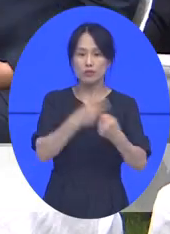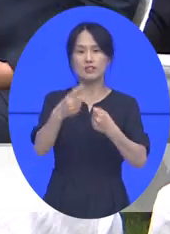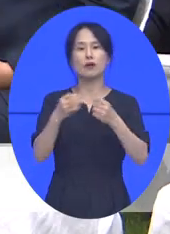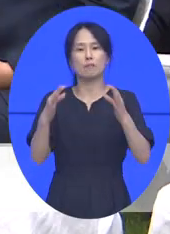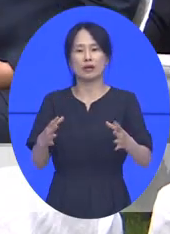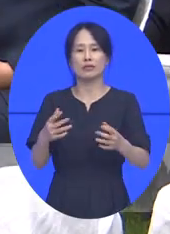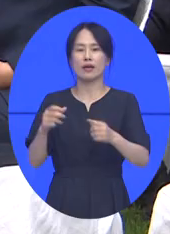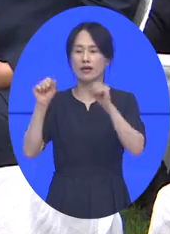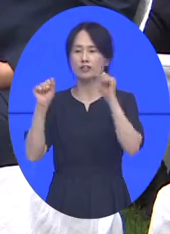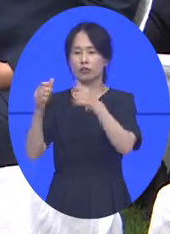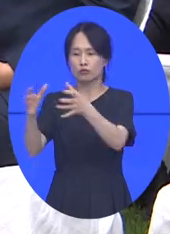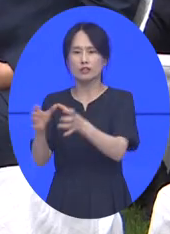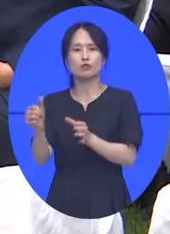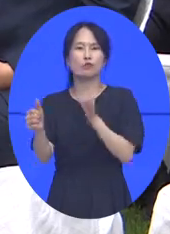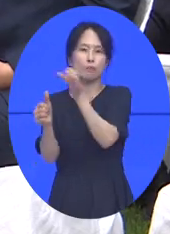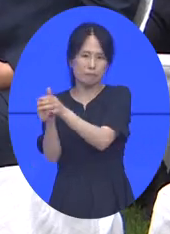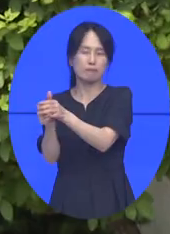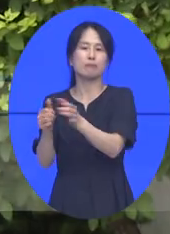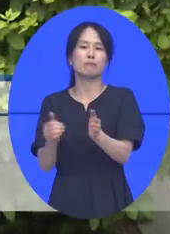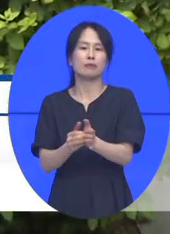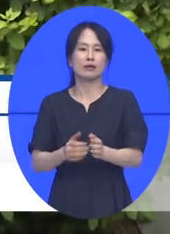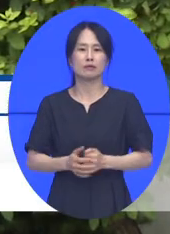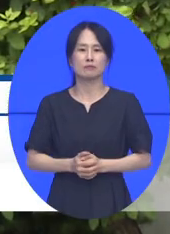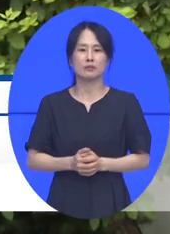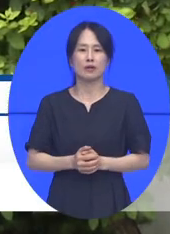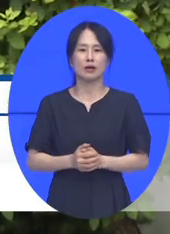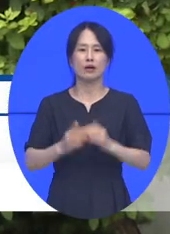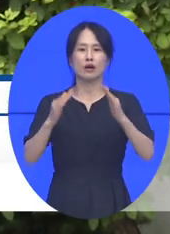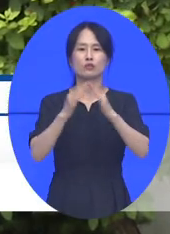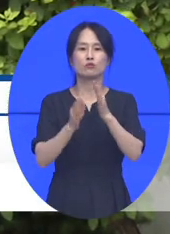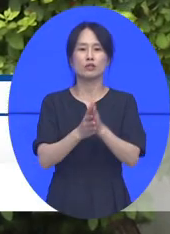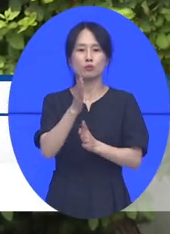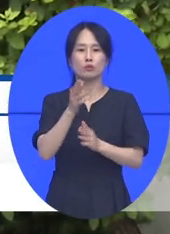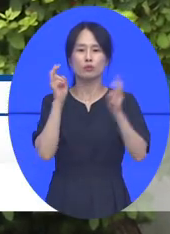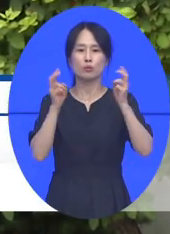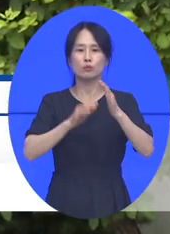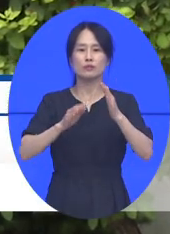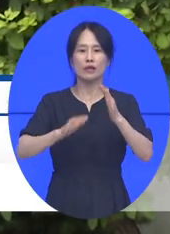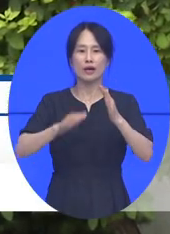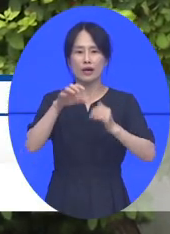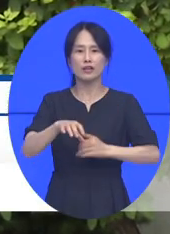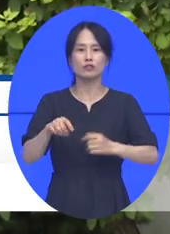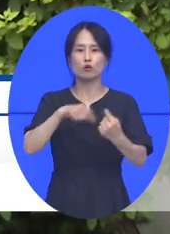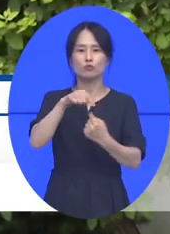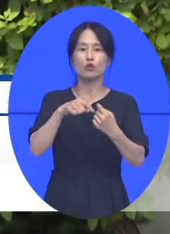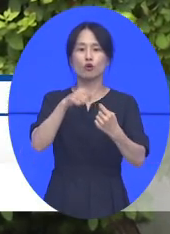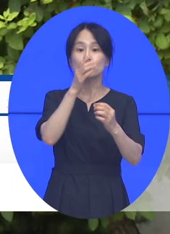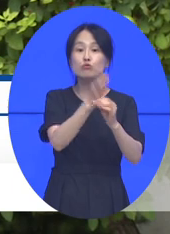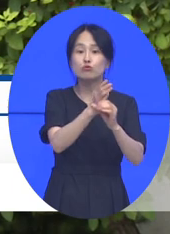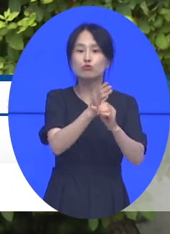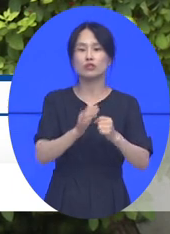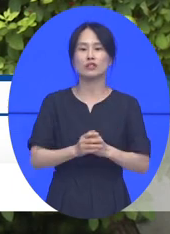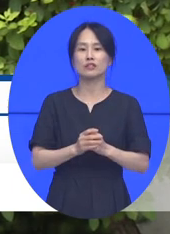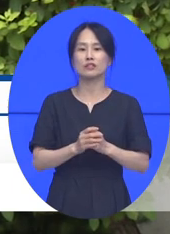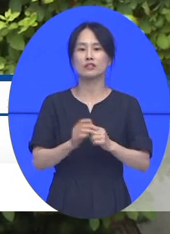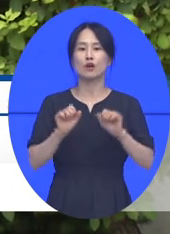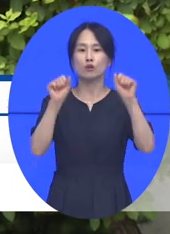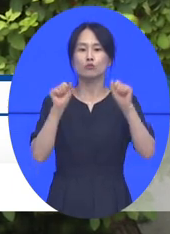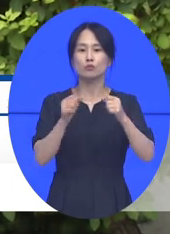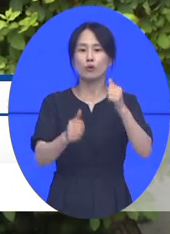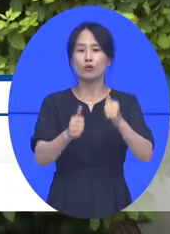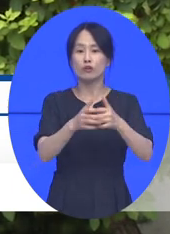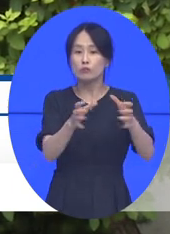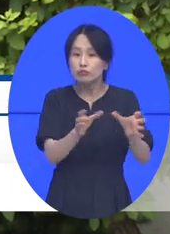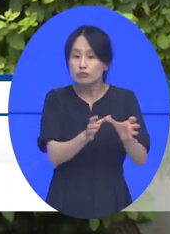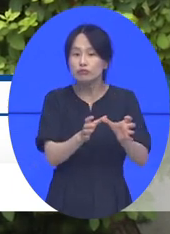만에 체육단체 품으로 돌아갑니다. 경기주택공사에서 운영 중인 직장운동부를 체육단체로 두